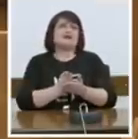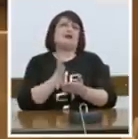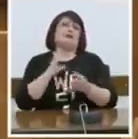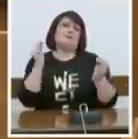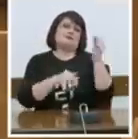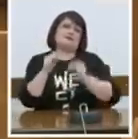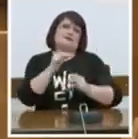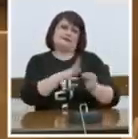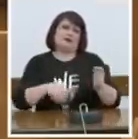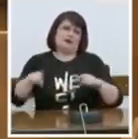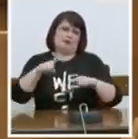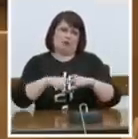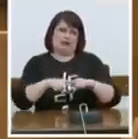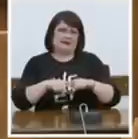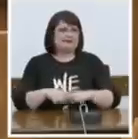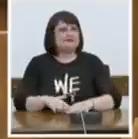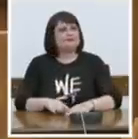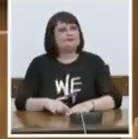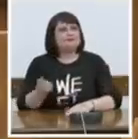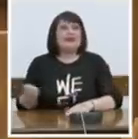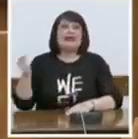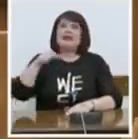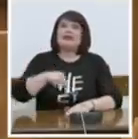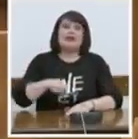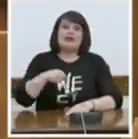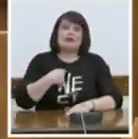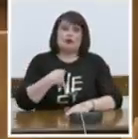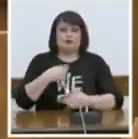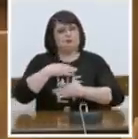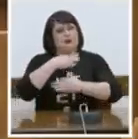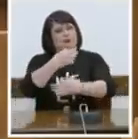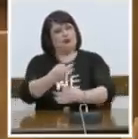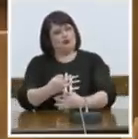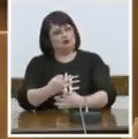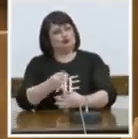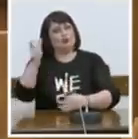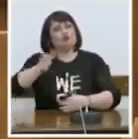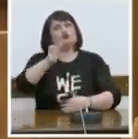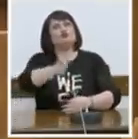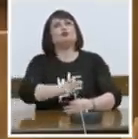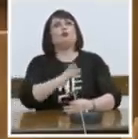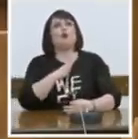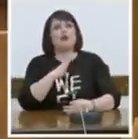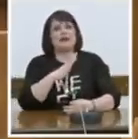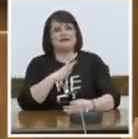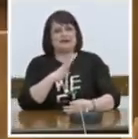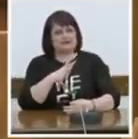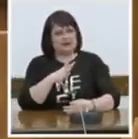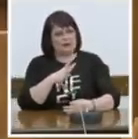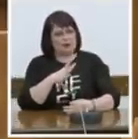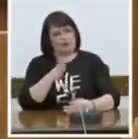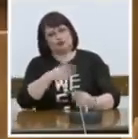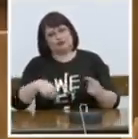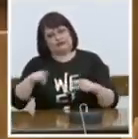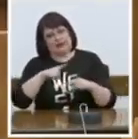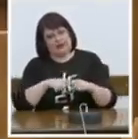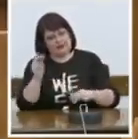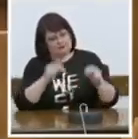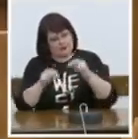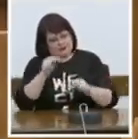χώρας. Βρίσκομαι εδώ για να εκπροσωπήσω τους πολίτες και τους ανθρώπους αυτής της χώρας,